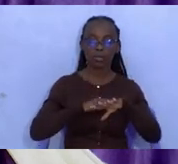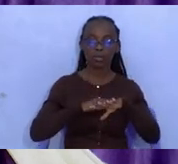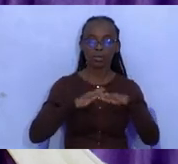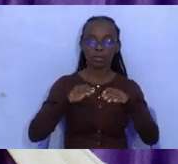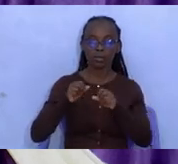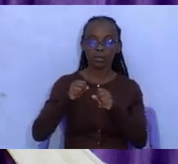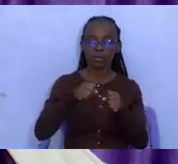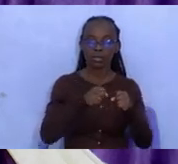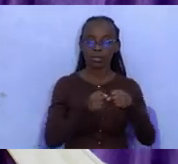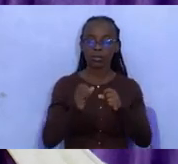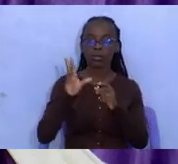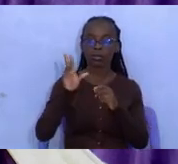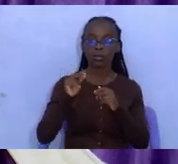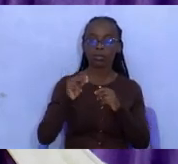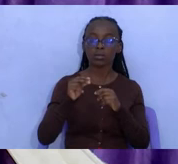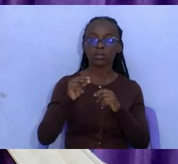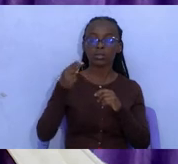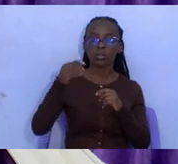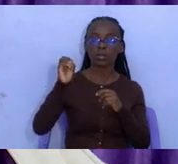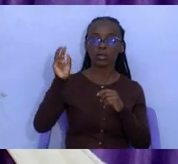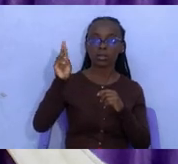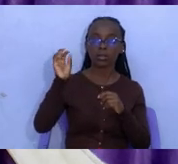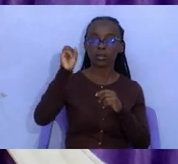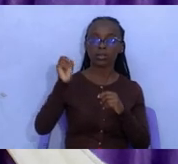si magari au si farasi inaleta